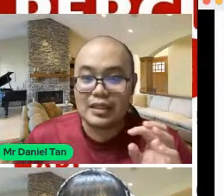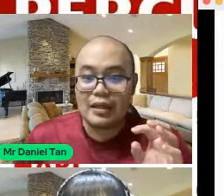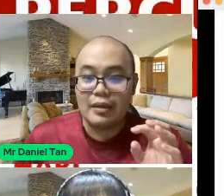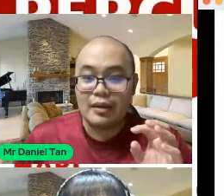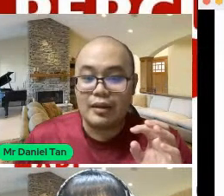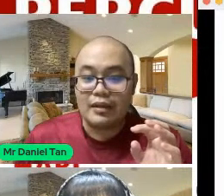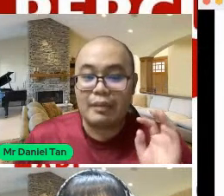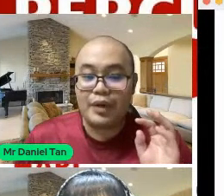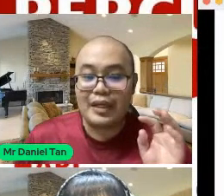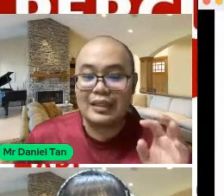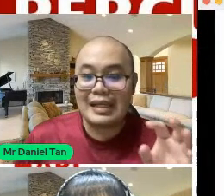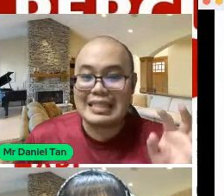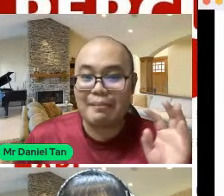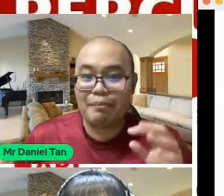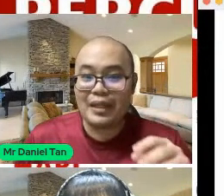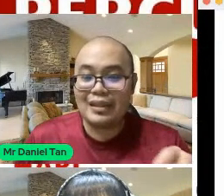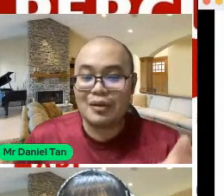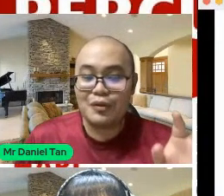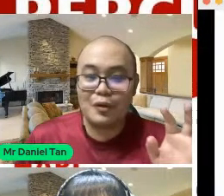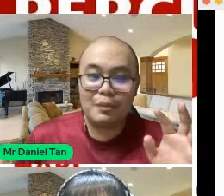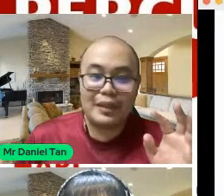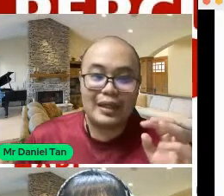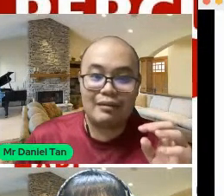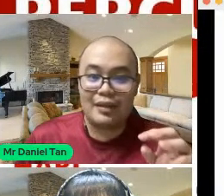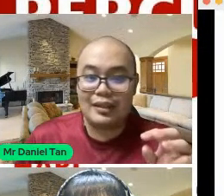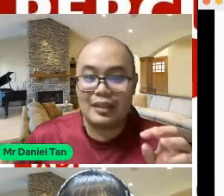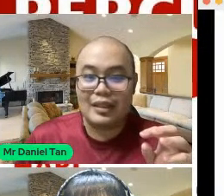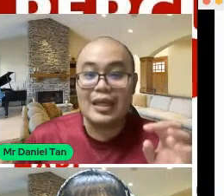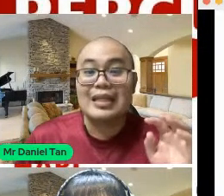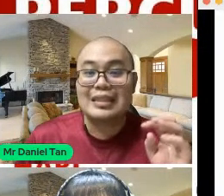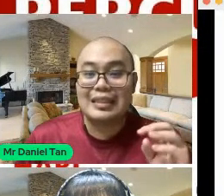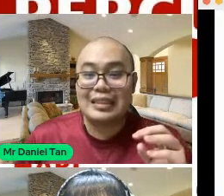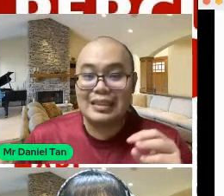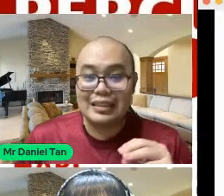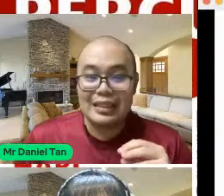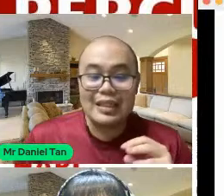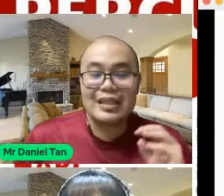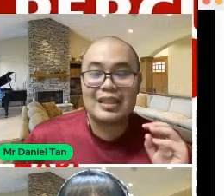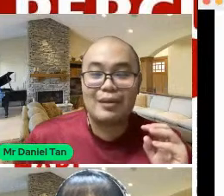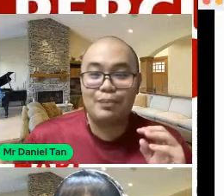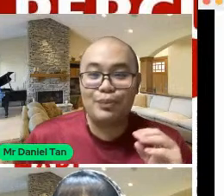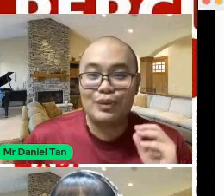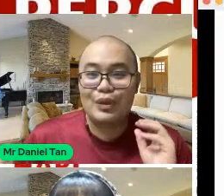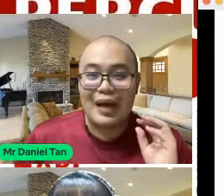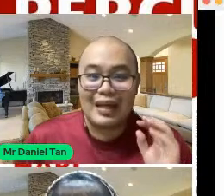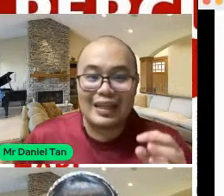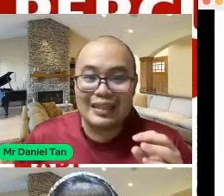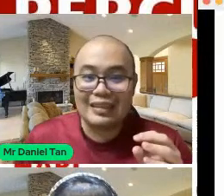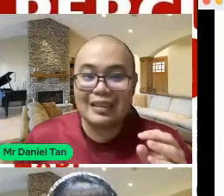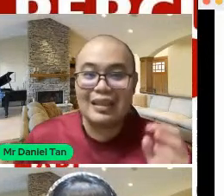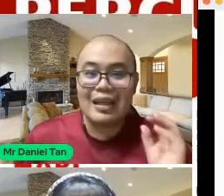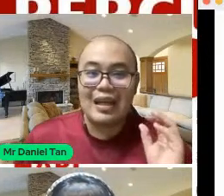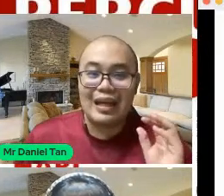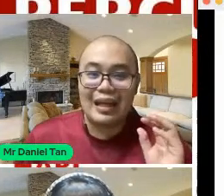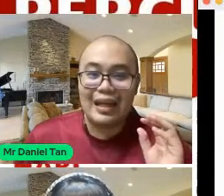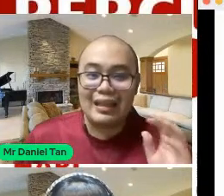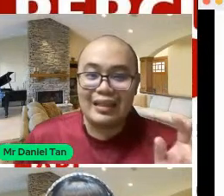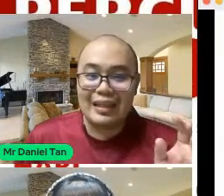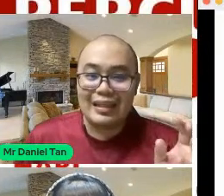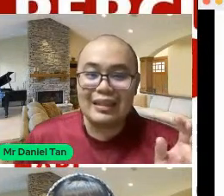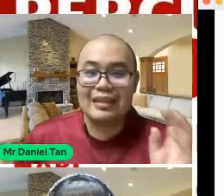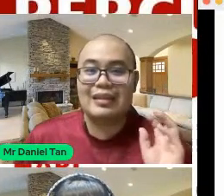Olympics dan mereka telah sampai di Tokyo pada hari ini jadi di sini kita pun doakan